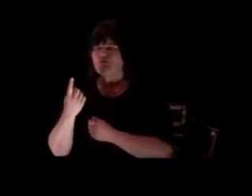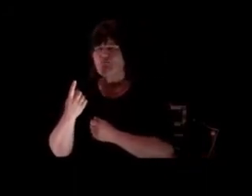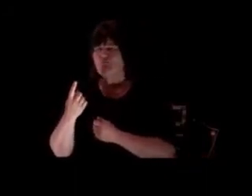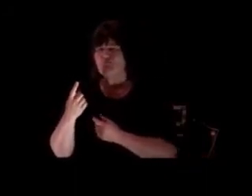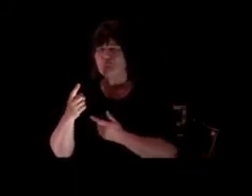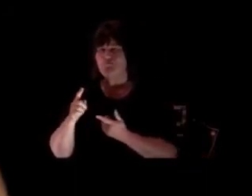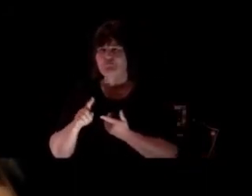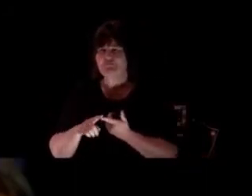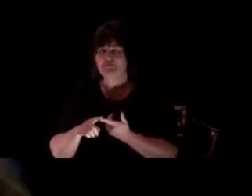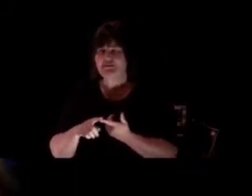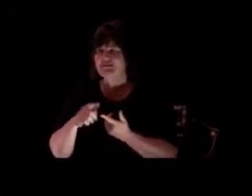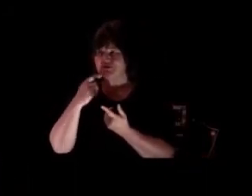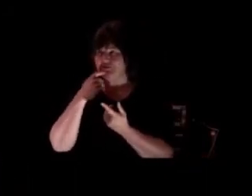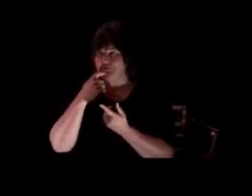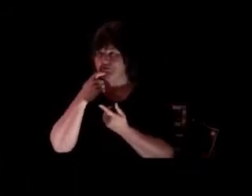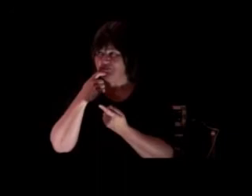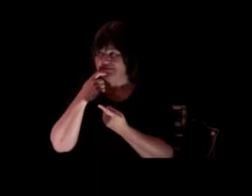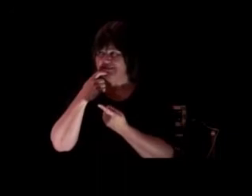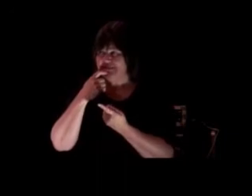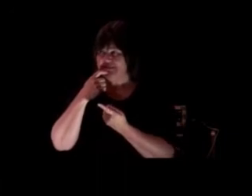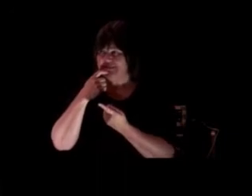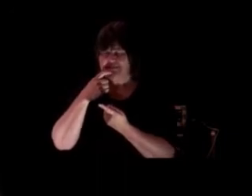sånne snakketeknikker?